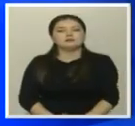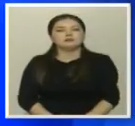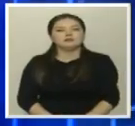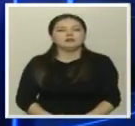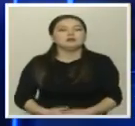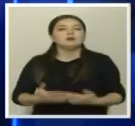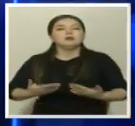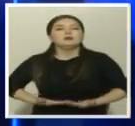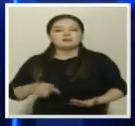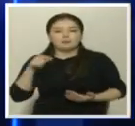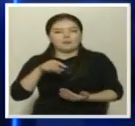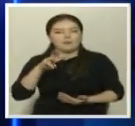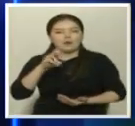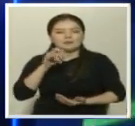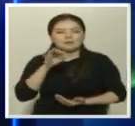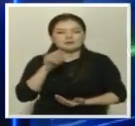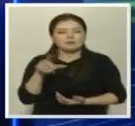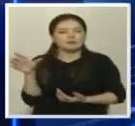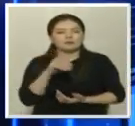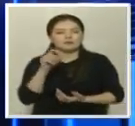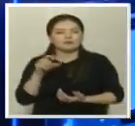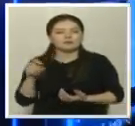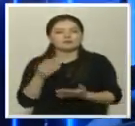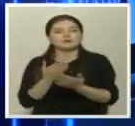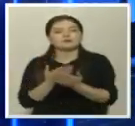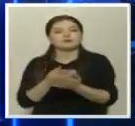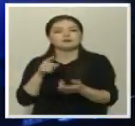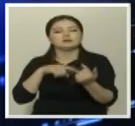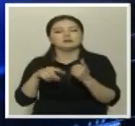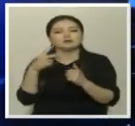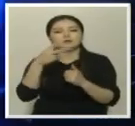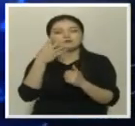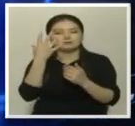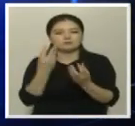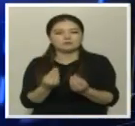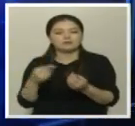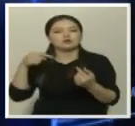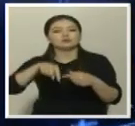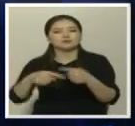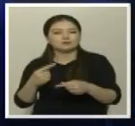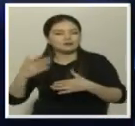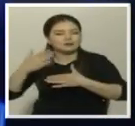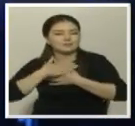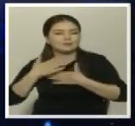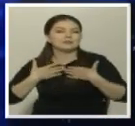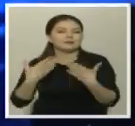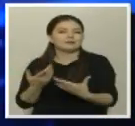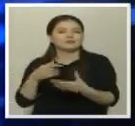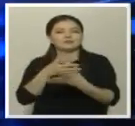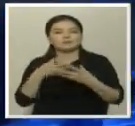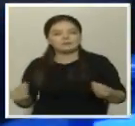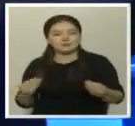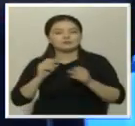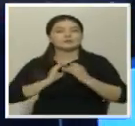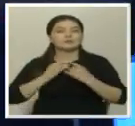жители мангистауса размахом отметили праздник Камал на протяжении двух дней жители приветствовали друг друга поздравляли замечательно Весенним